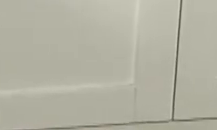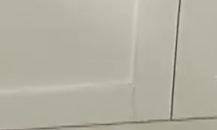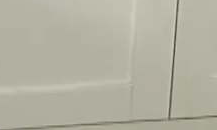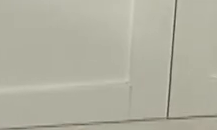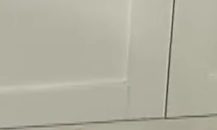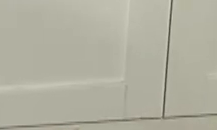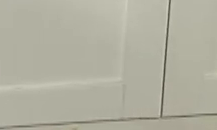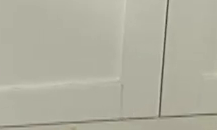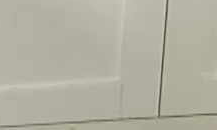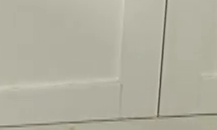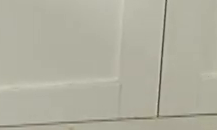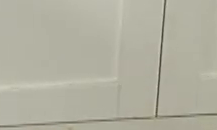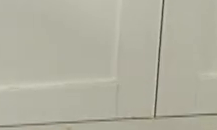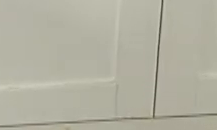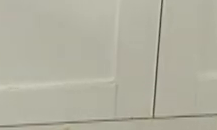sereceğiz